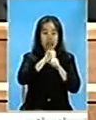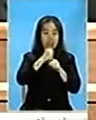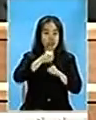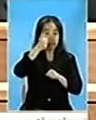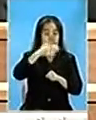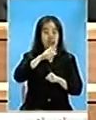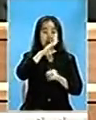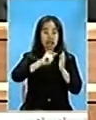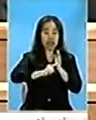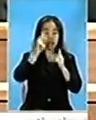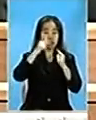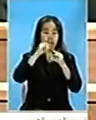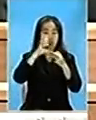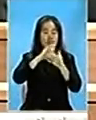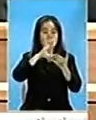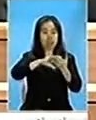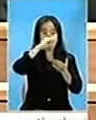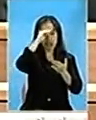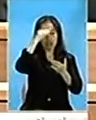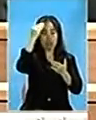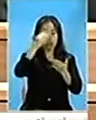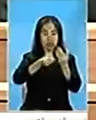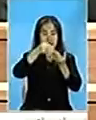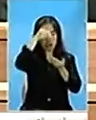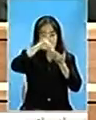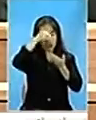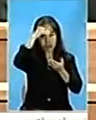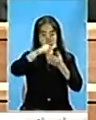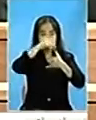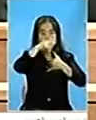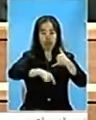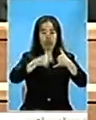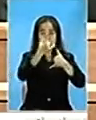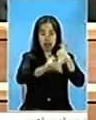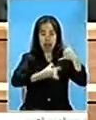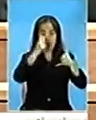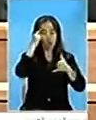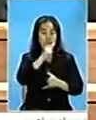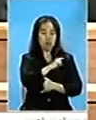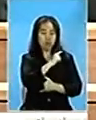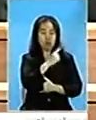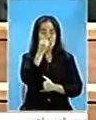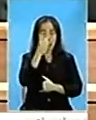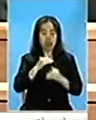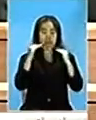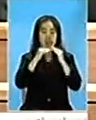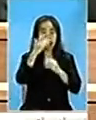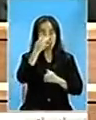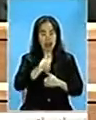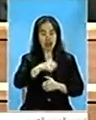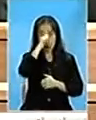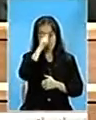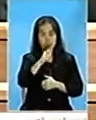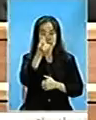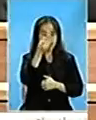าไม่เริ่มต้นจากการใช้การศึกษาเพื่อสร้างความเป็นพลเมืองให้คนรู้จักหน้าที่รู้จักสิทธิเสรีภาพให้เคารพซึ่งกัน